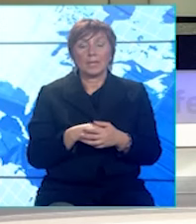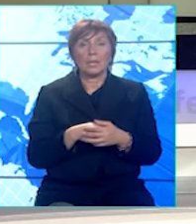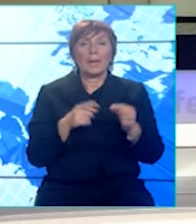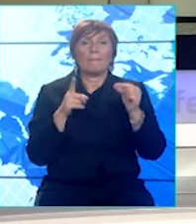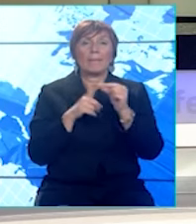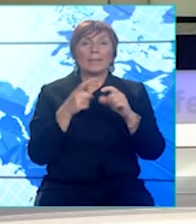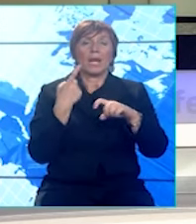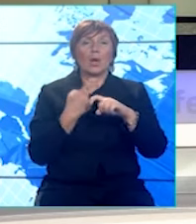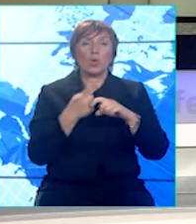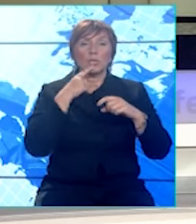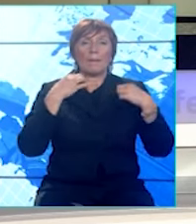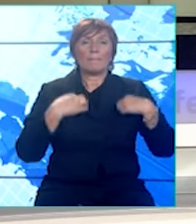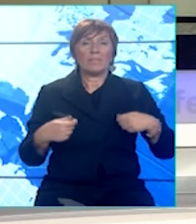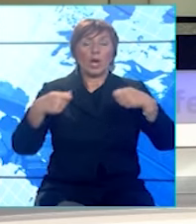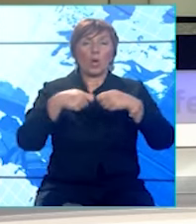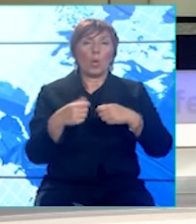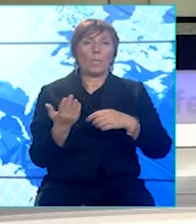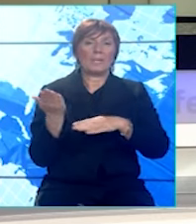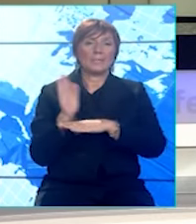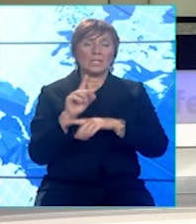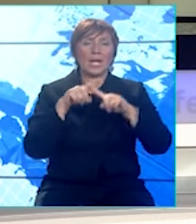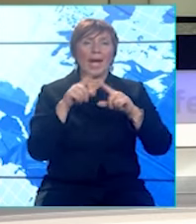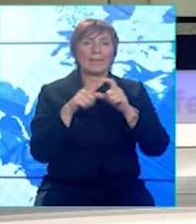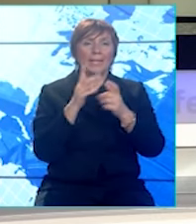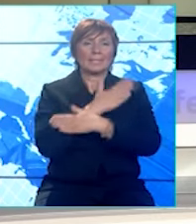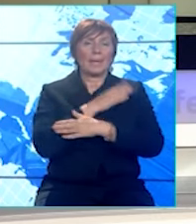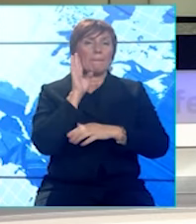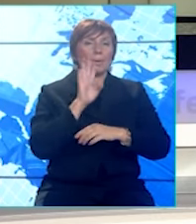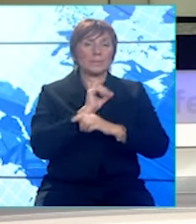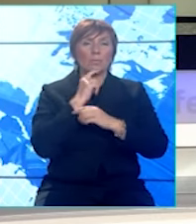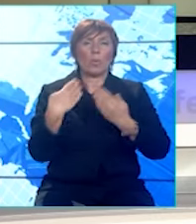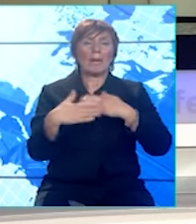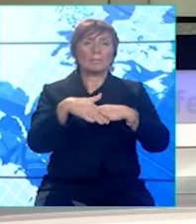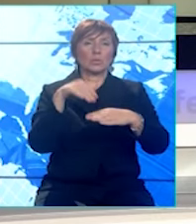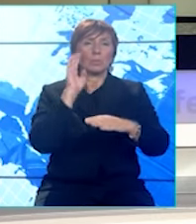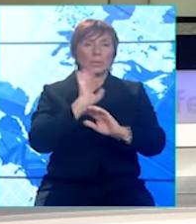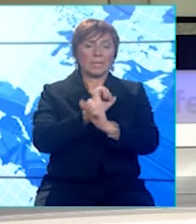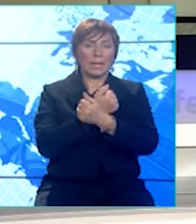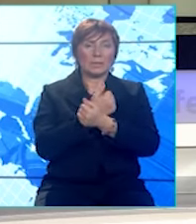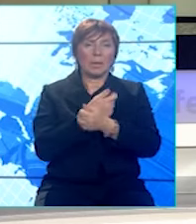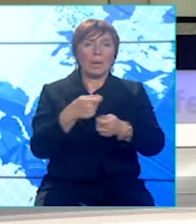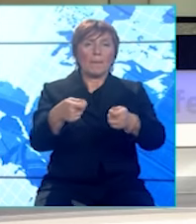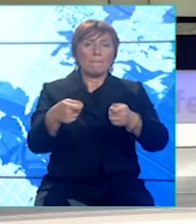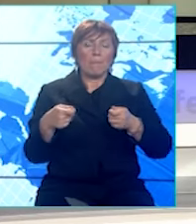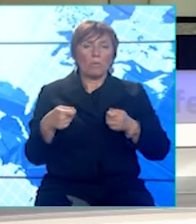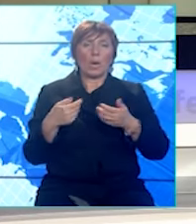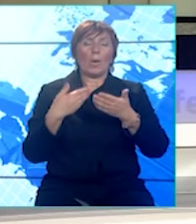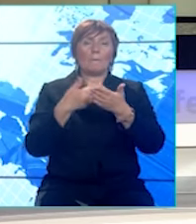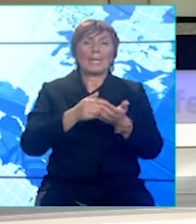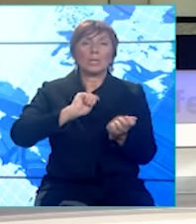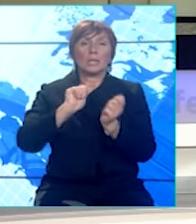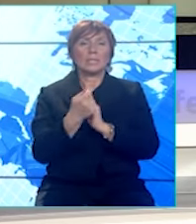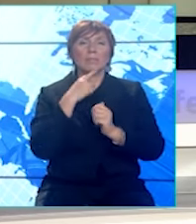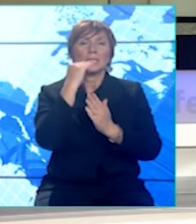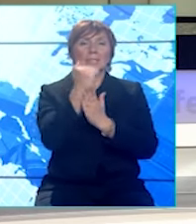Predrag Kožul, predsjedavajući kluba zastupnika HDZ-a BiH u Parlamentarnoj skupštini Bosne i Hercegovine, povukao je prijedlog